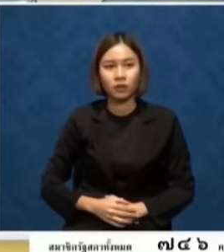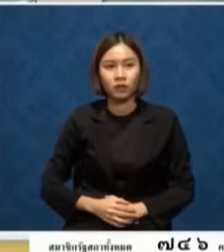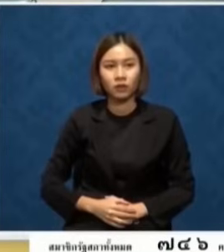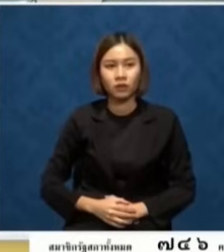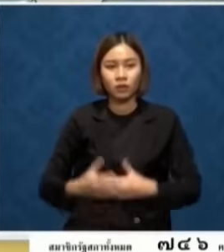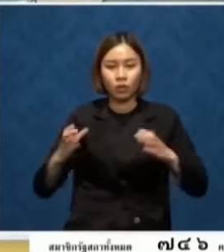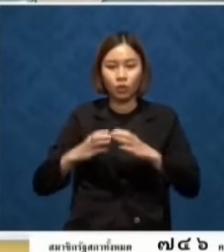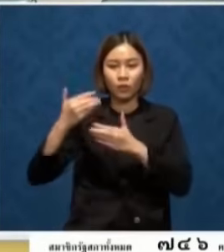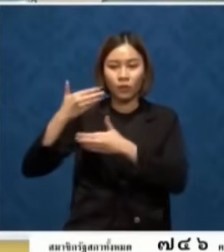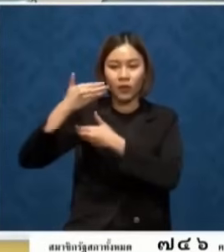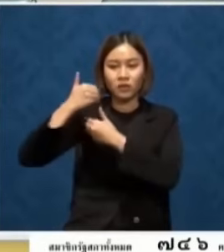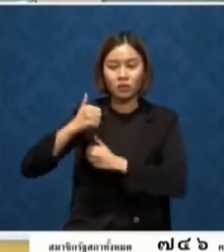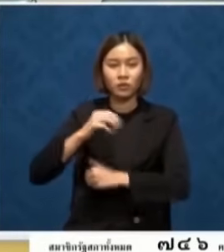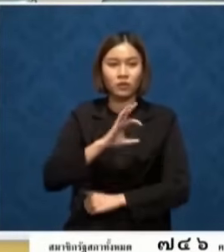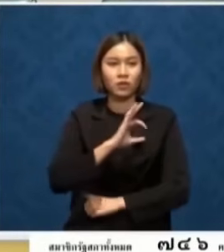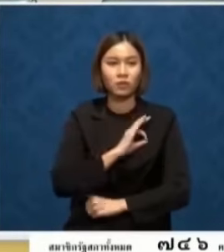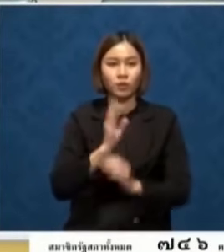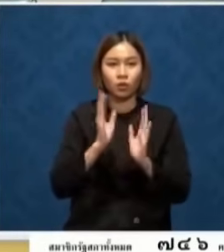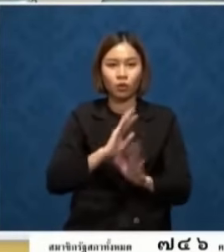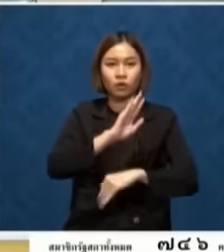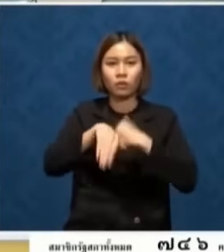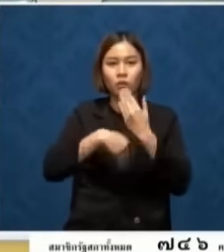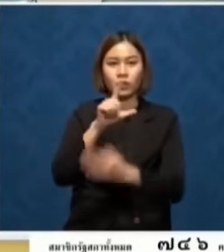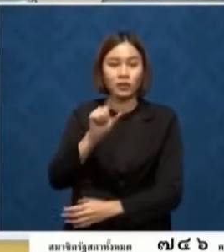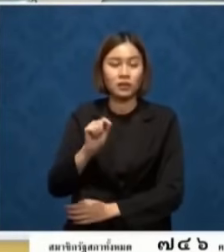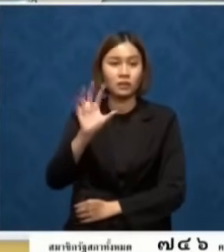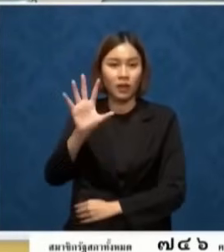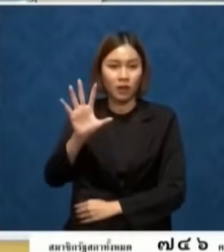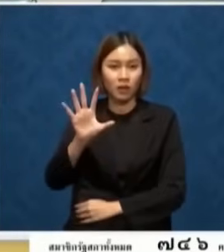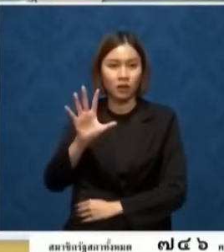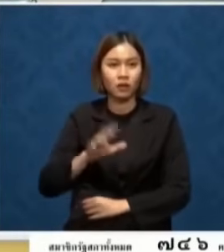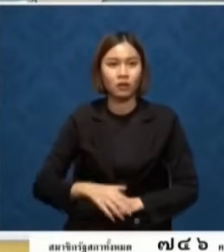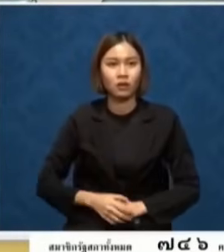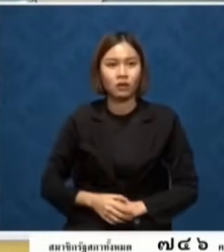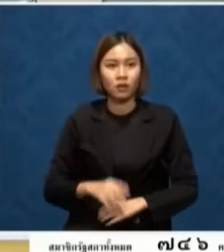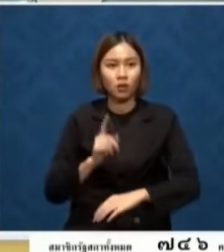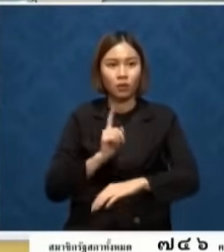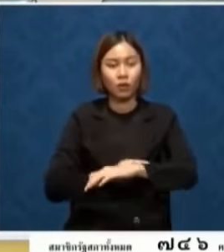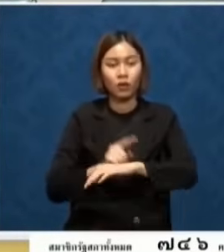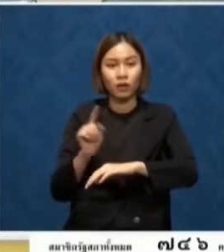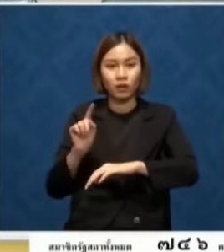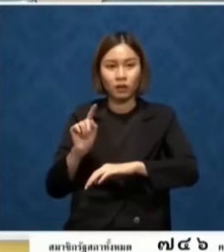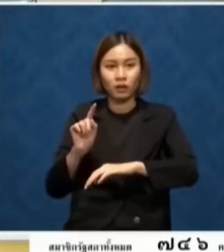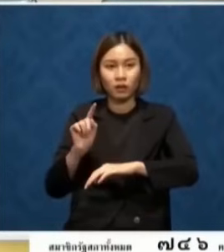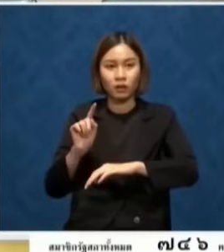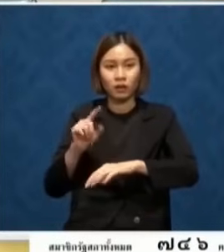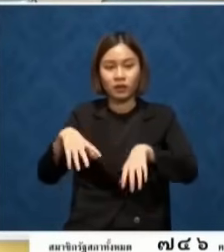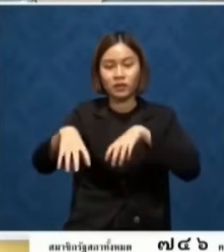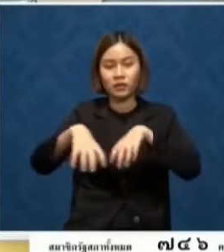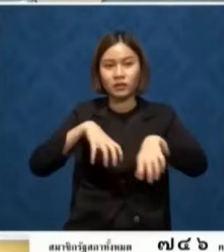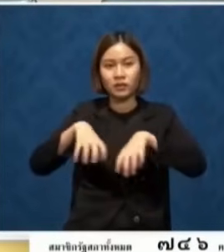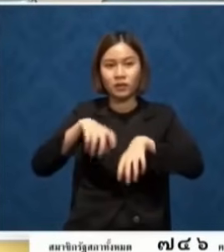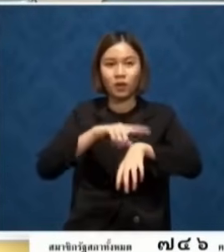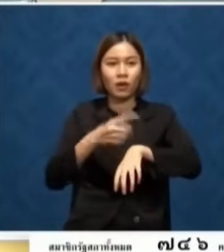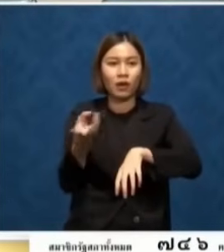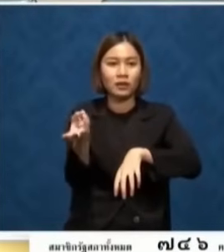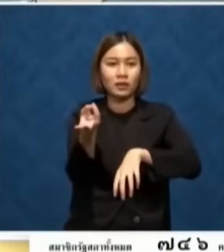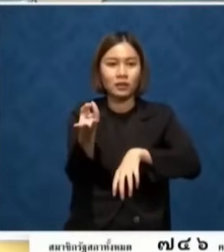ประชาธิปัตย์มีสมาชิก25คนเวลาที่จัดสรรจึง